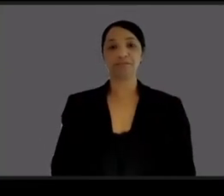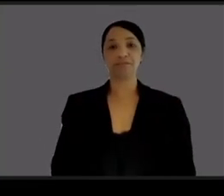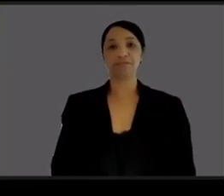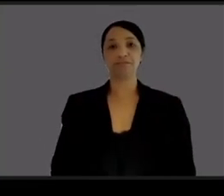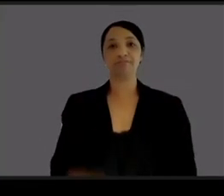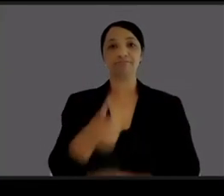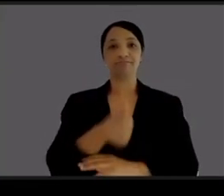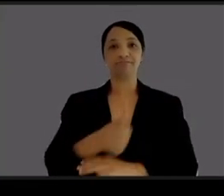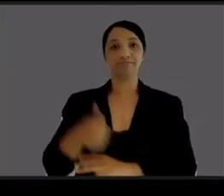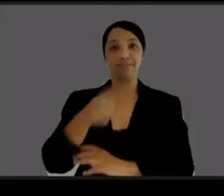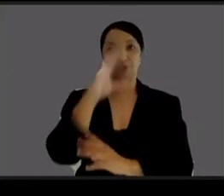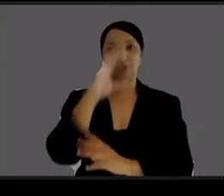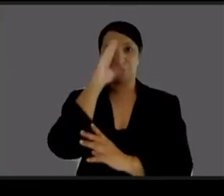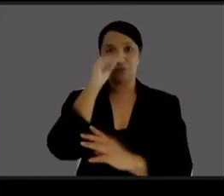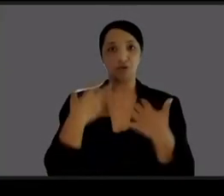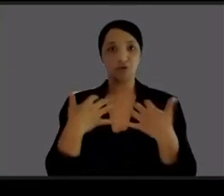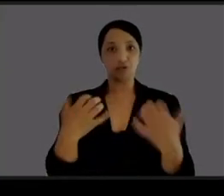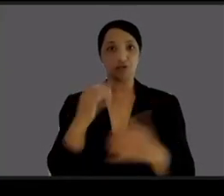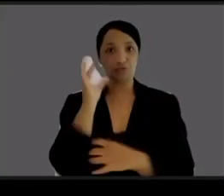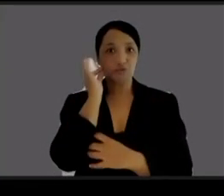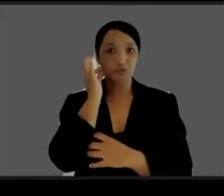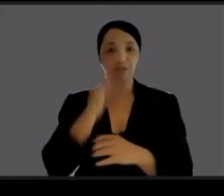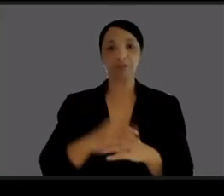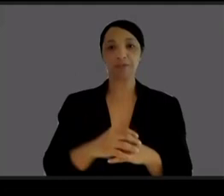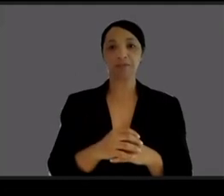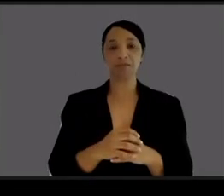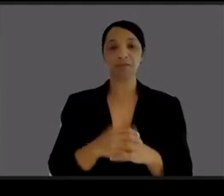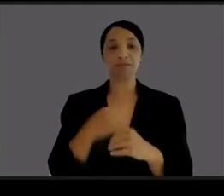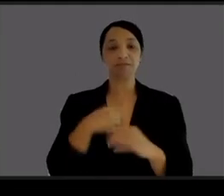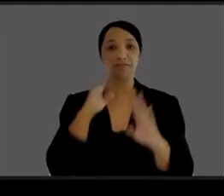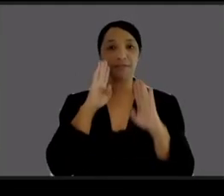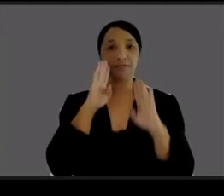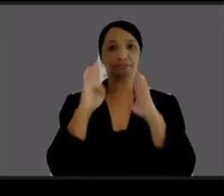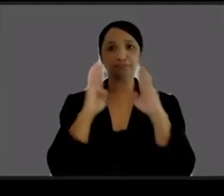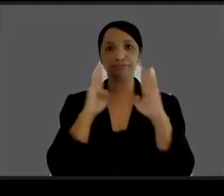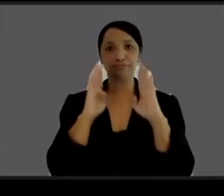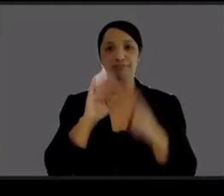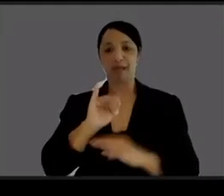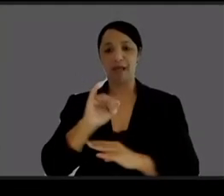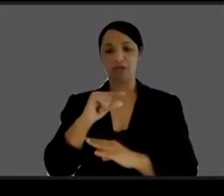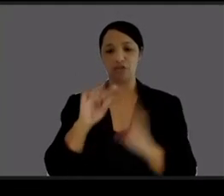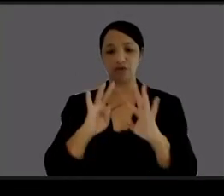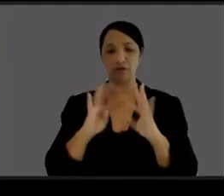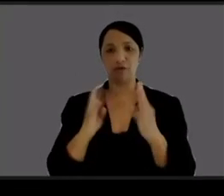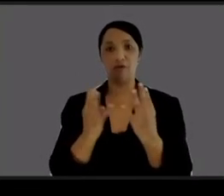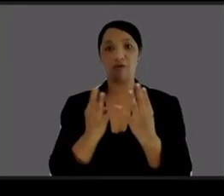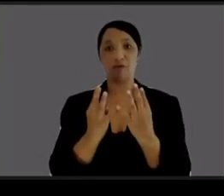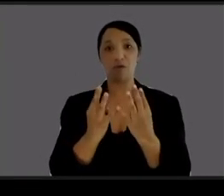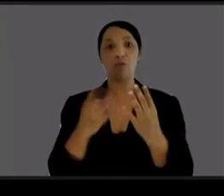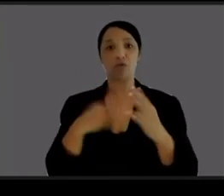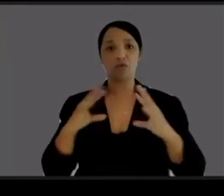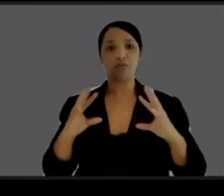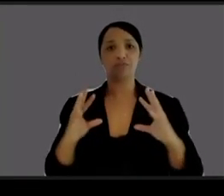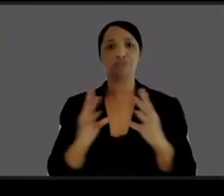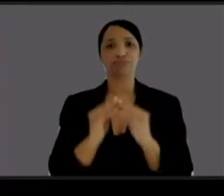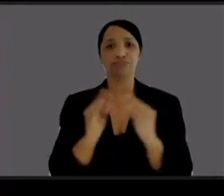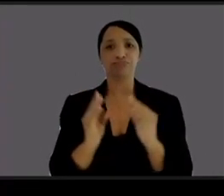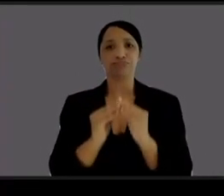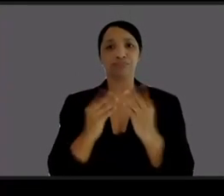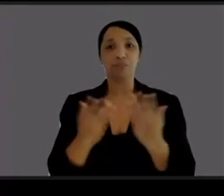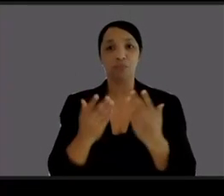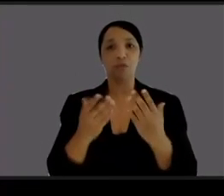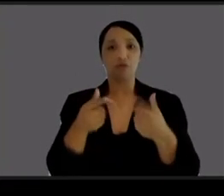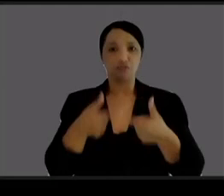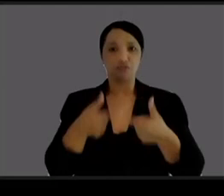السعاده السيدات وساده يسعدني ان احييكم في منتدى حكمه الانترنت وانتم مجتمعون في مدينه كتو